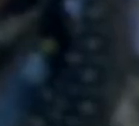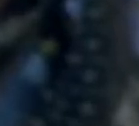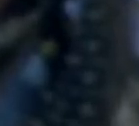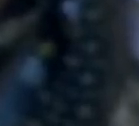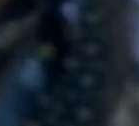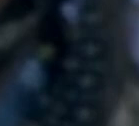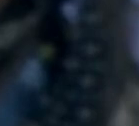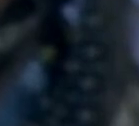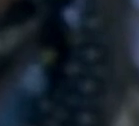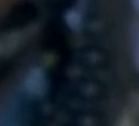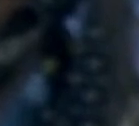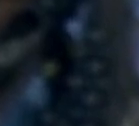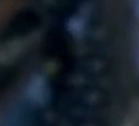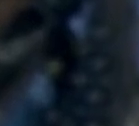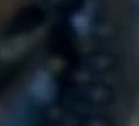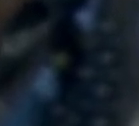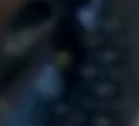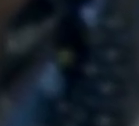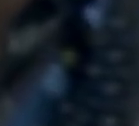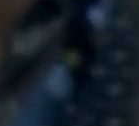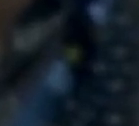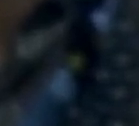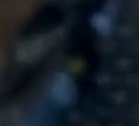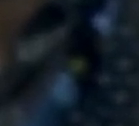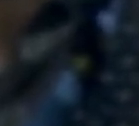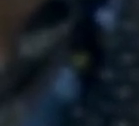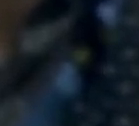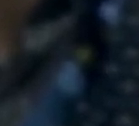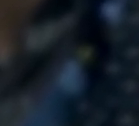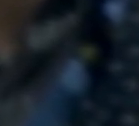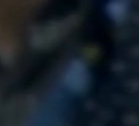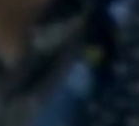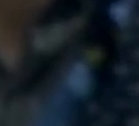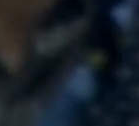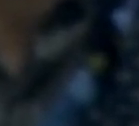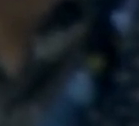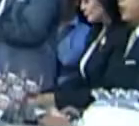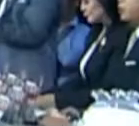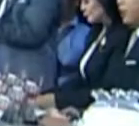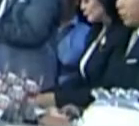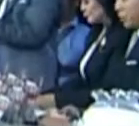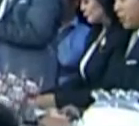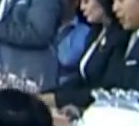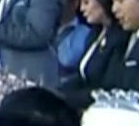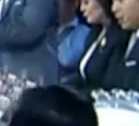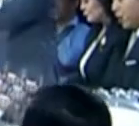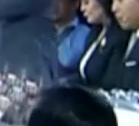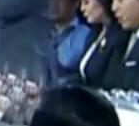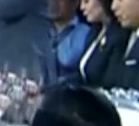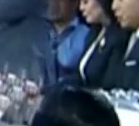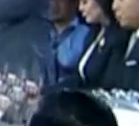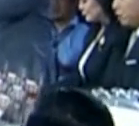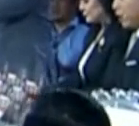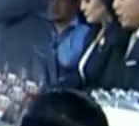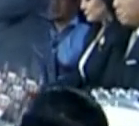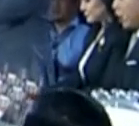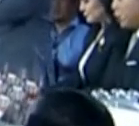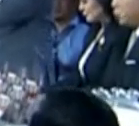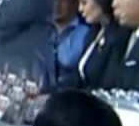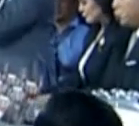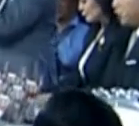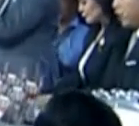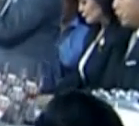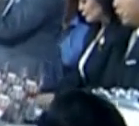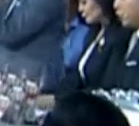games politik dengan pendekatan kalah dan menang semata. Lihat berbagai broadcast dan podcast yang